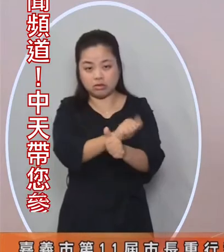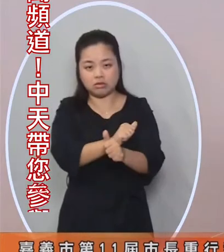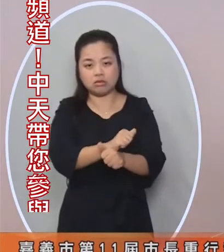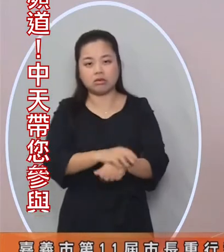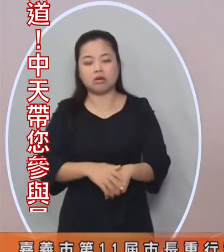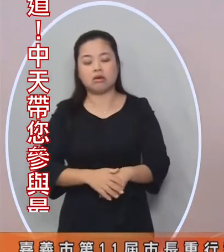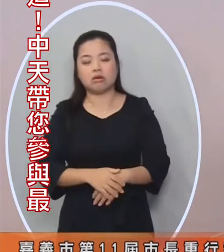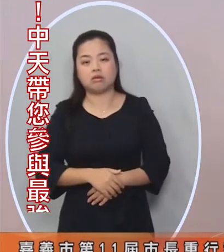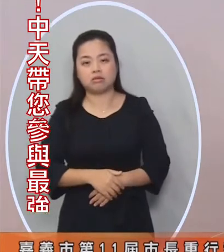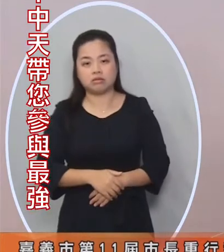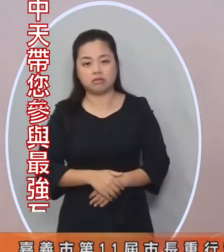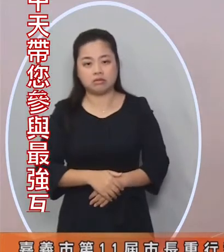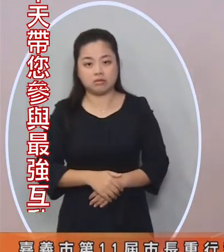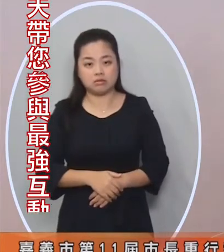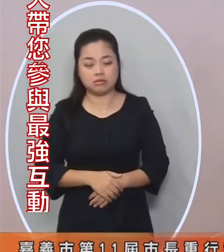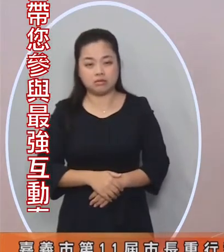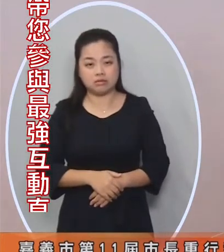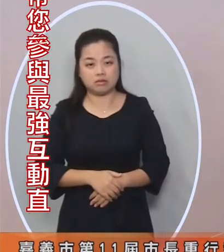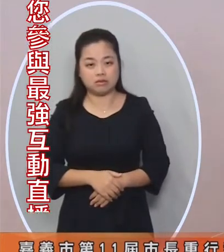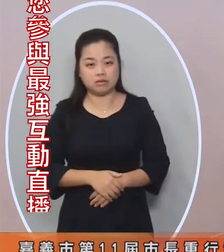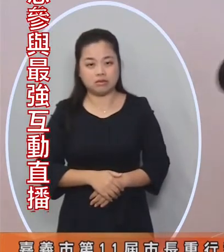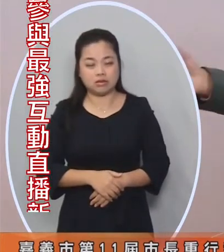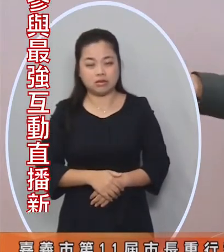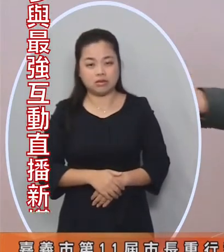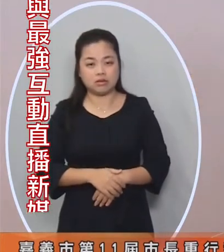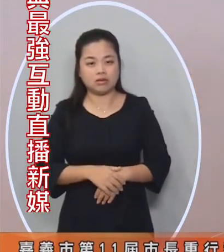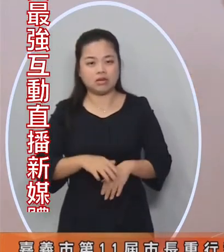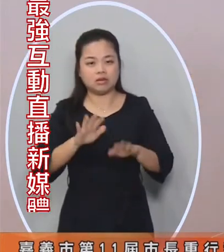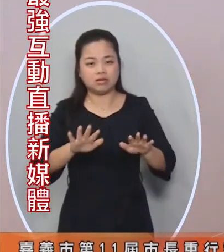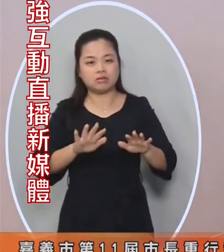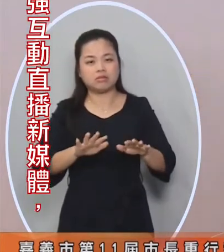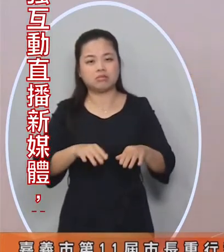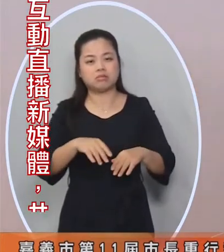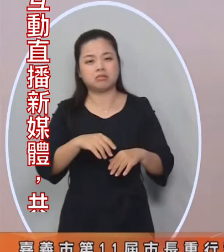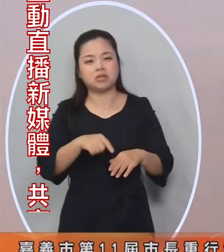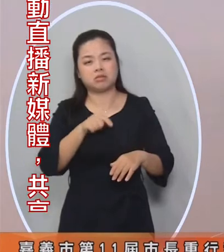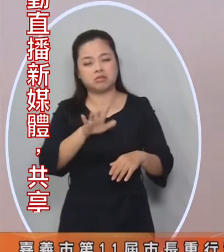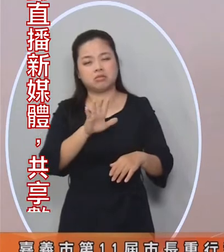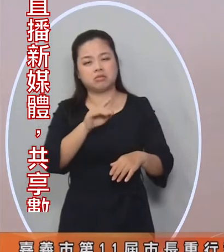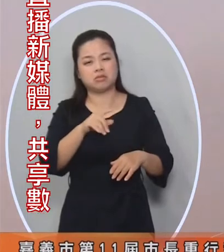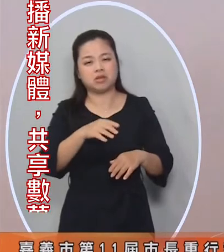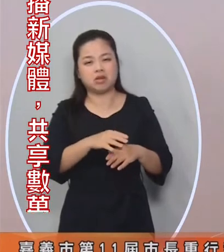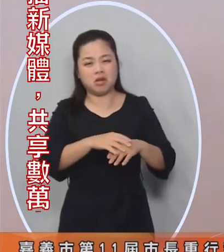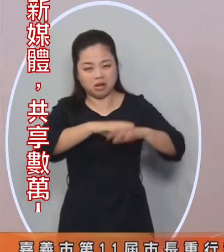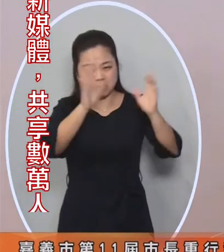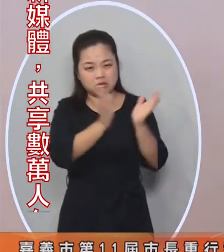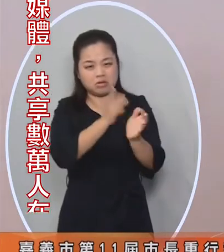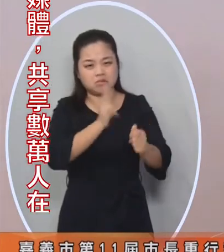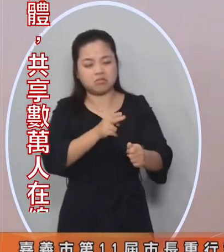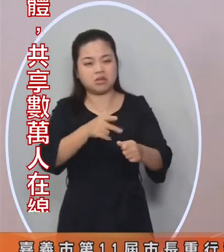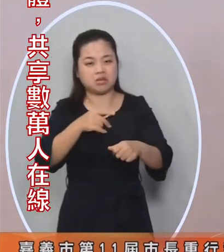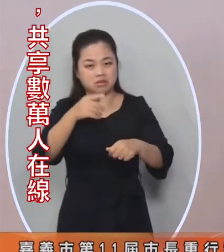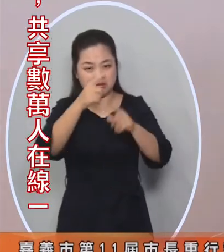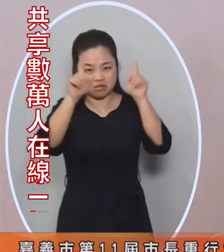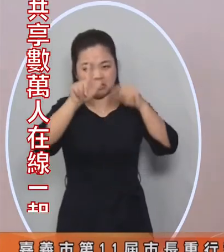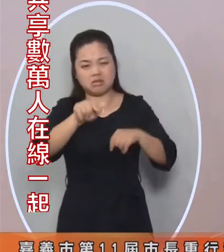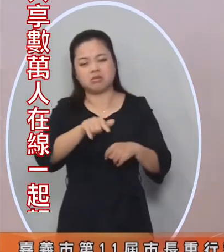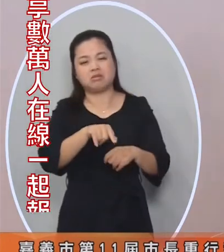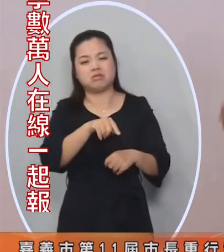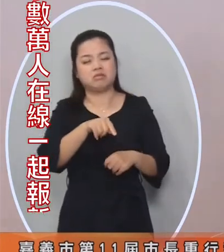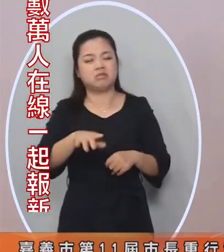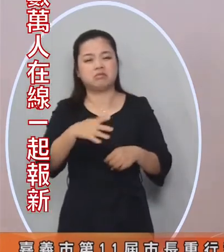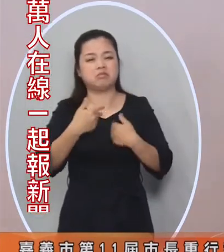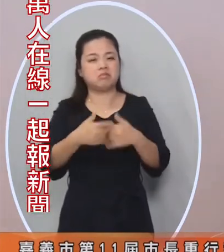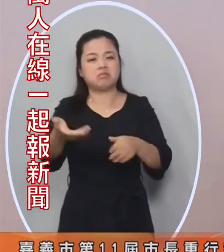有牙科啦，吼、哦，啊，即嘛就是统派教授，无爱法读个，即统派无爱读个，像个黄建正迄